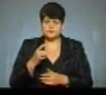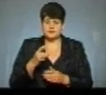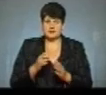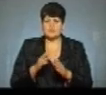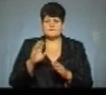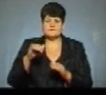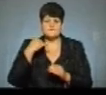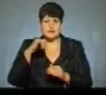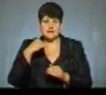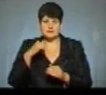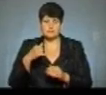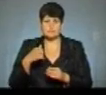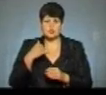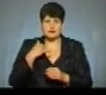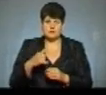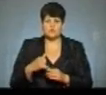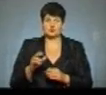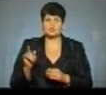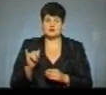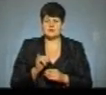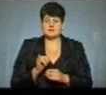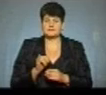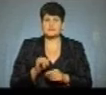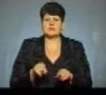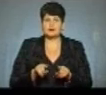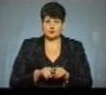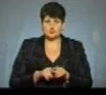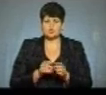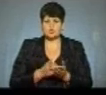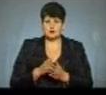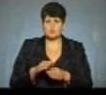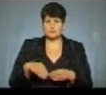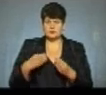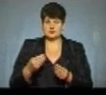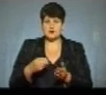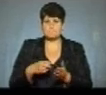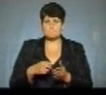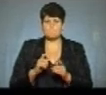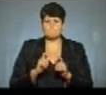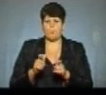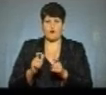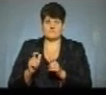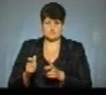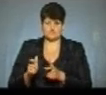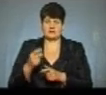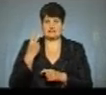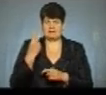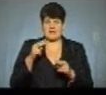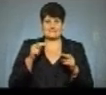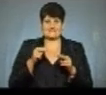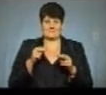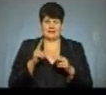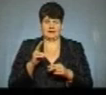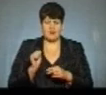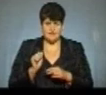викликались по телефону і також шляхом вручення повісток. Два свідка – це